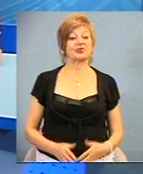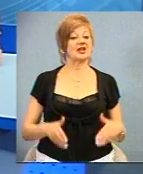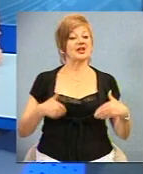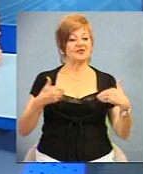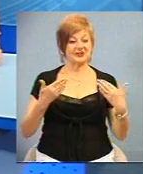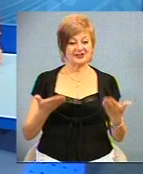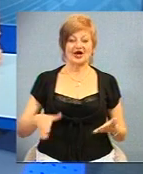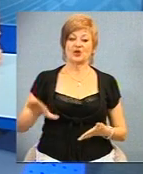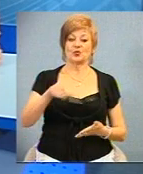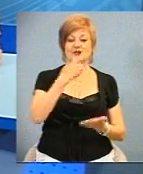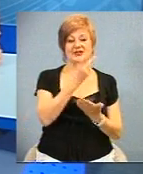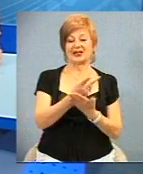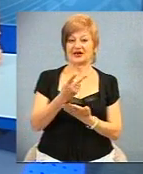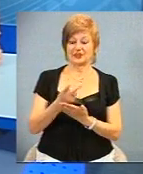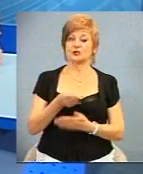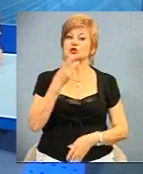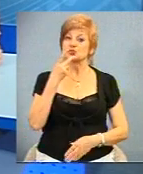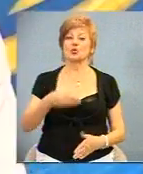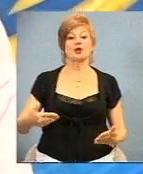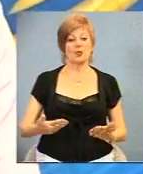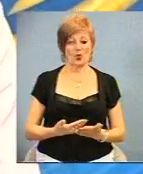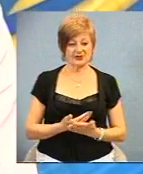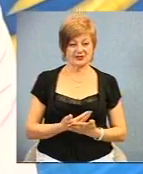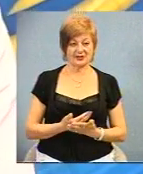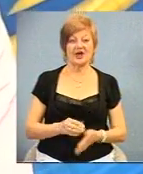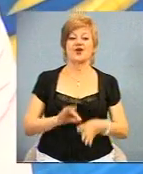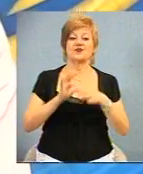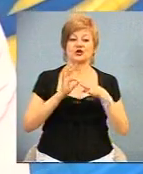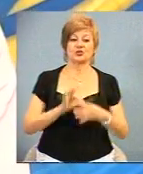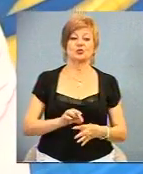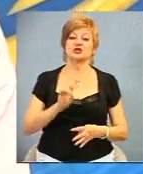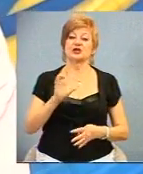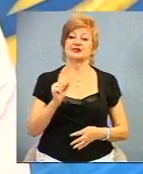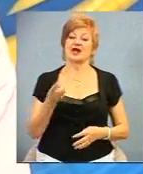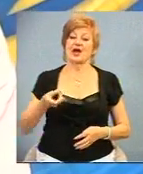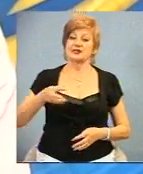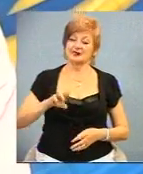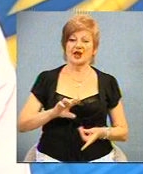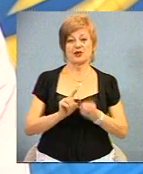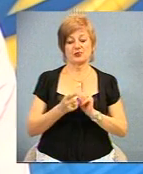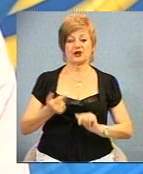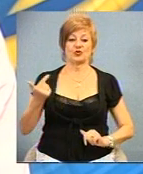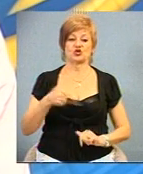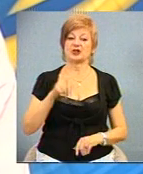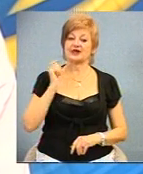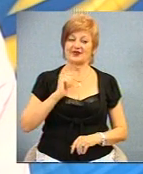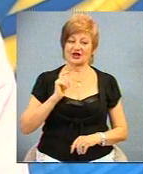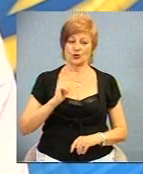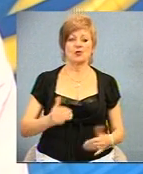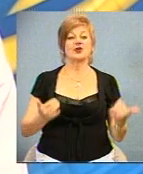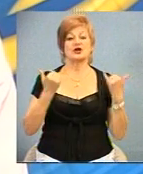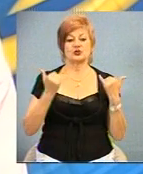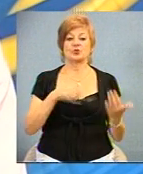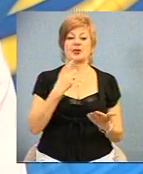Вітаю усіх наших глядачів в ефірі «Телекур'єр». У студії новин для вас працюють Анастасія Полєшко та Галина Воротнікова. Сьогодні